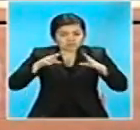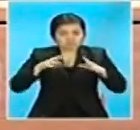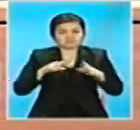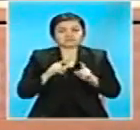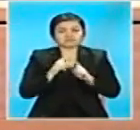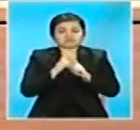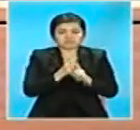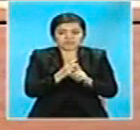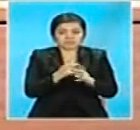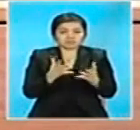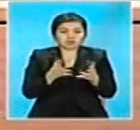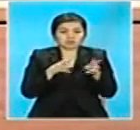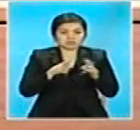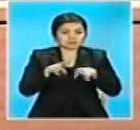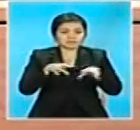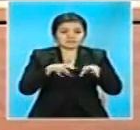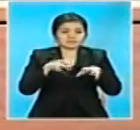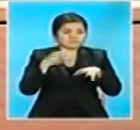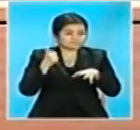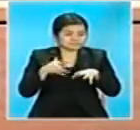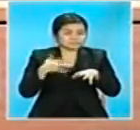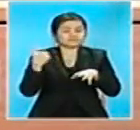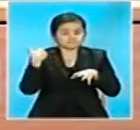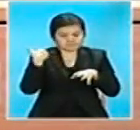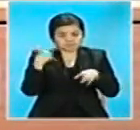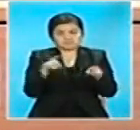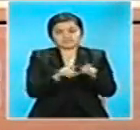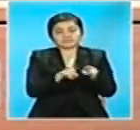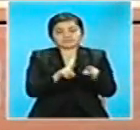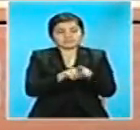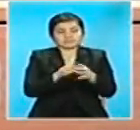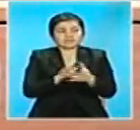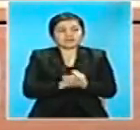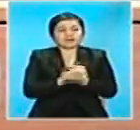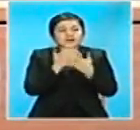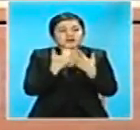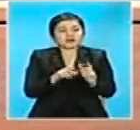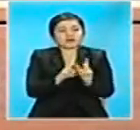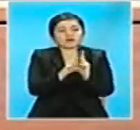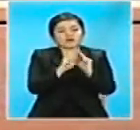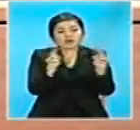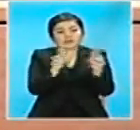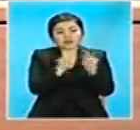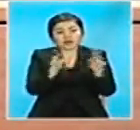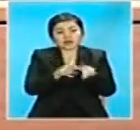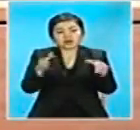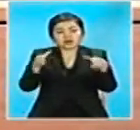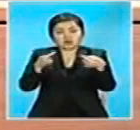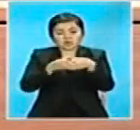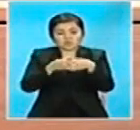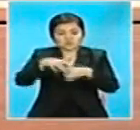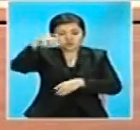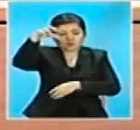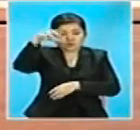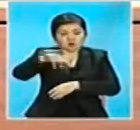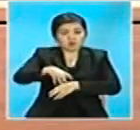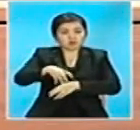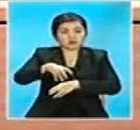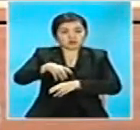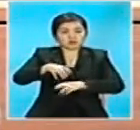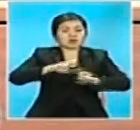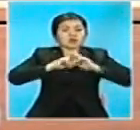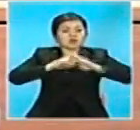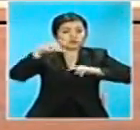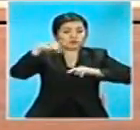การไม่ได้องค์ประกอบของคณะกรรมการสรรหาผู้ดำรงตำแหน่งในองค์กรอิสระนะครับก็มีหลาย